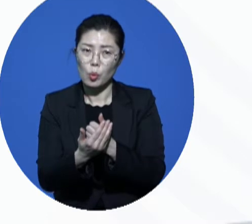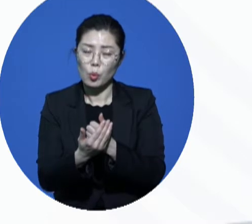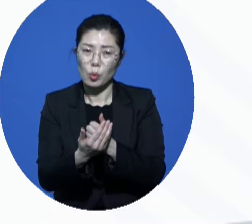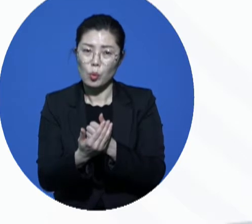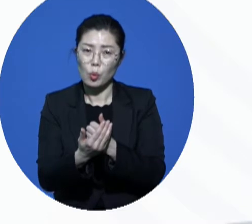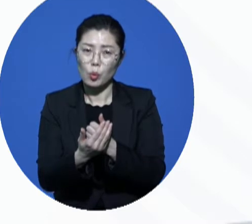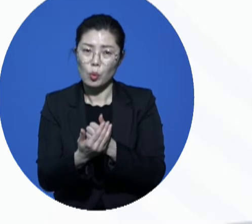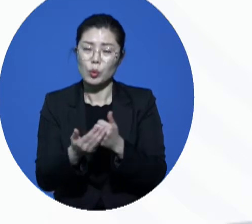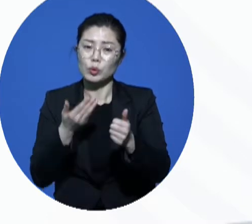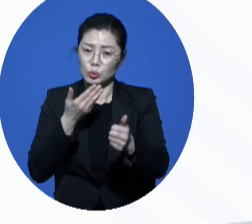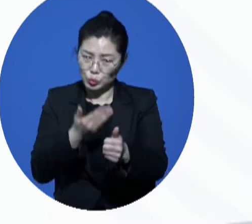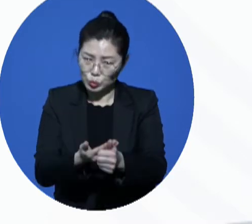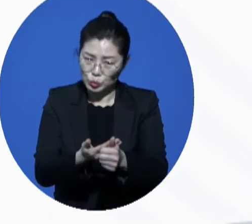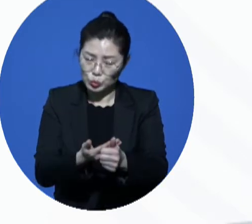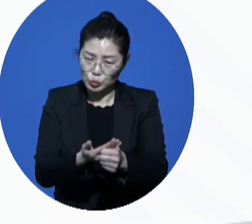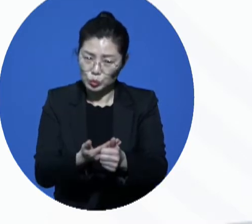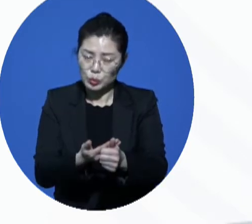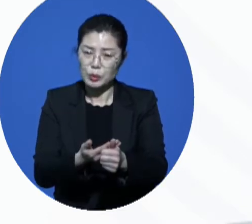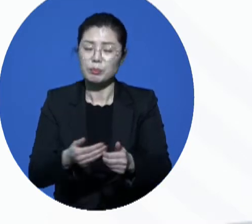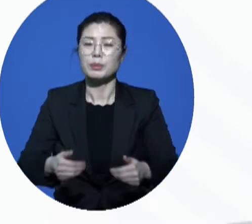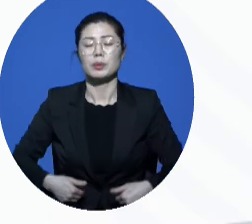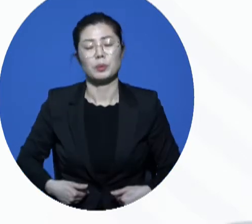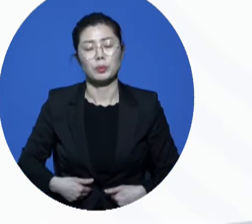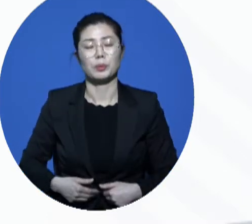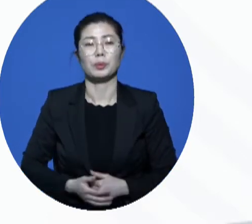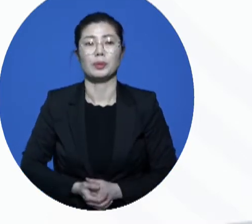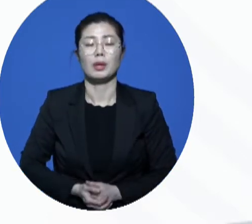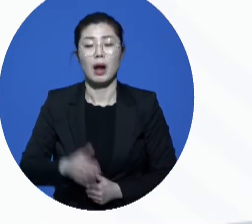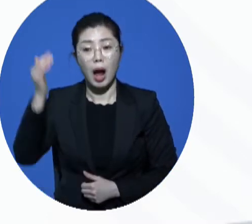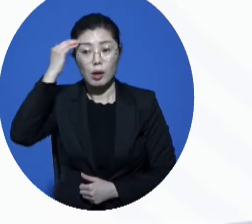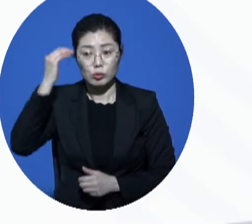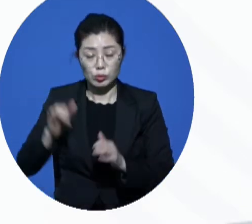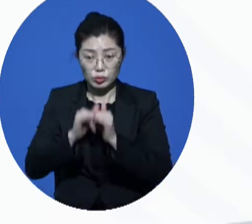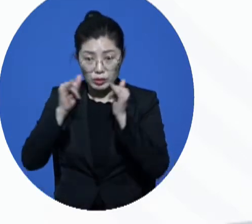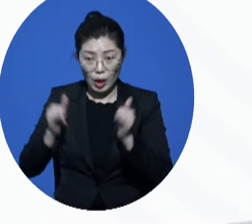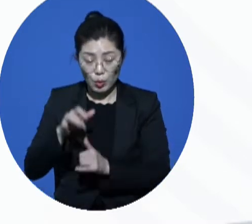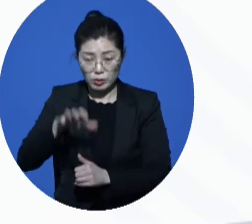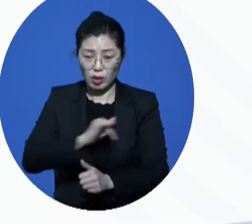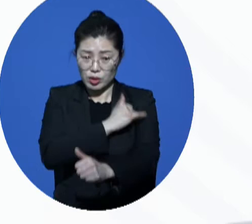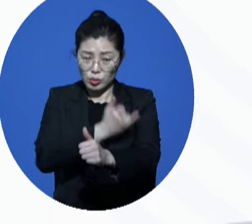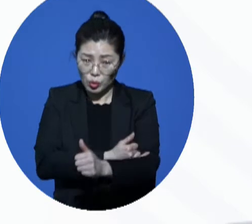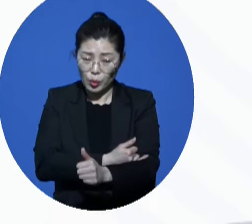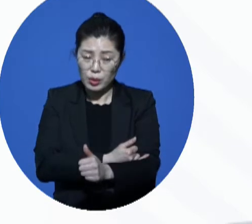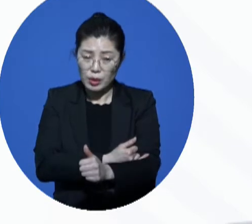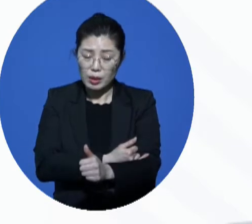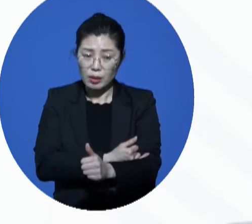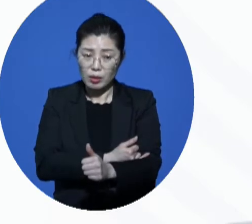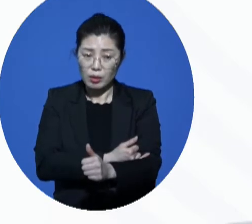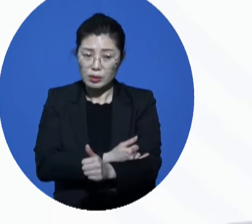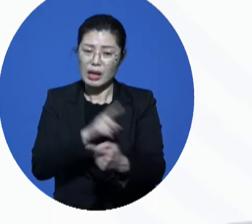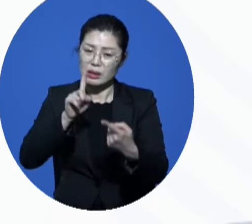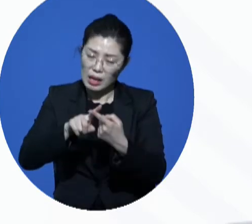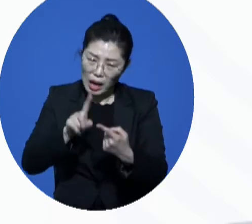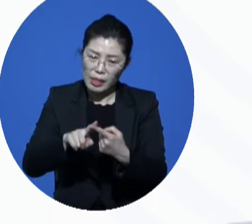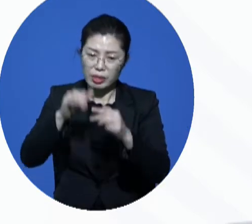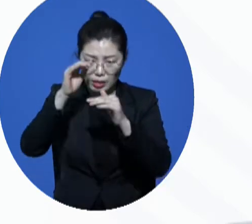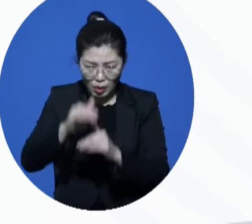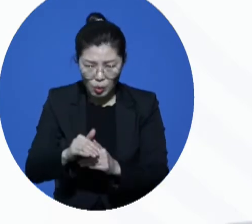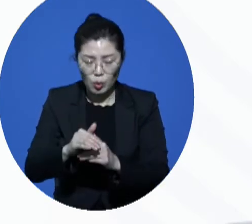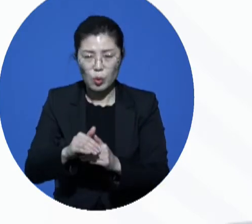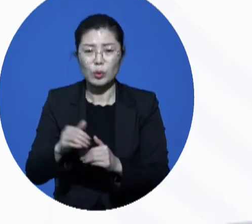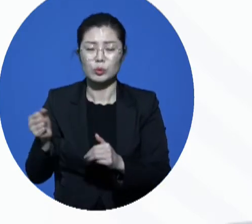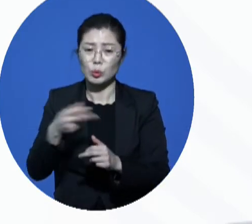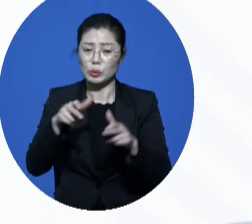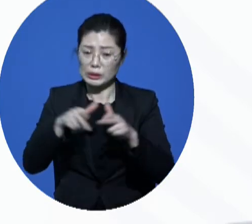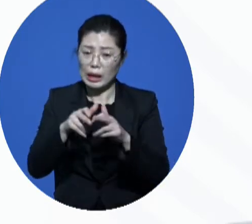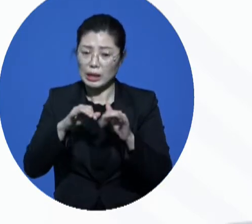인권의 이름으로 이들을 통제하는 모습을 마주하면서 한국 사회에서 인권이 어떤 방식으로 제도화되었는가, 장애인을